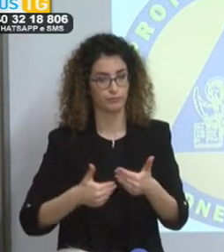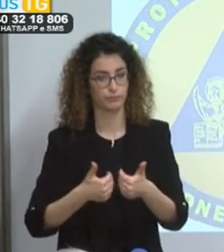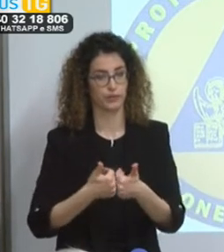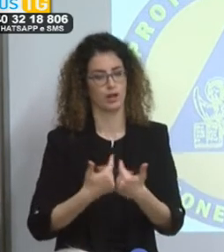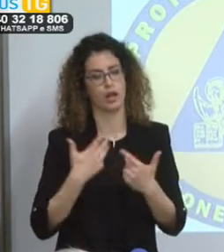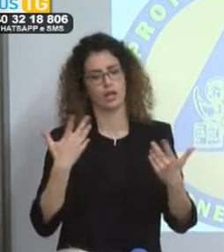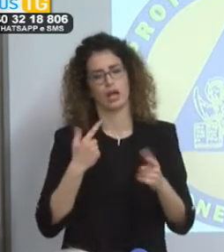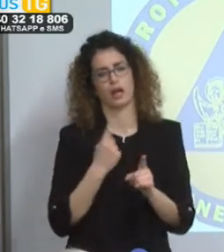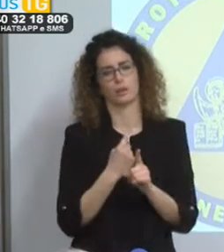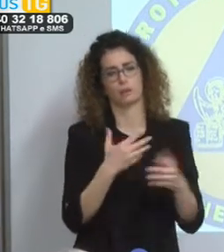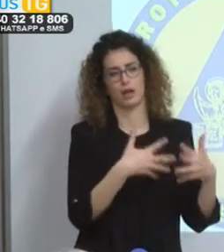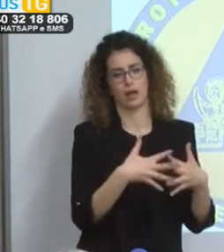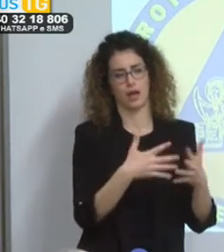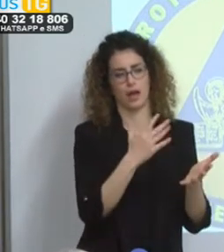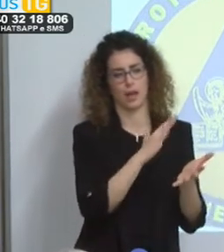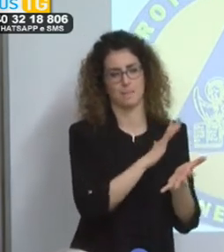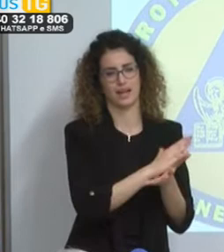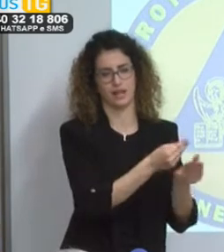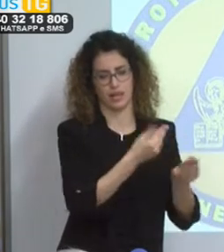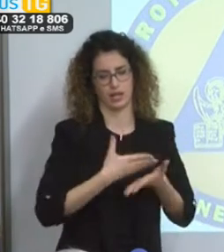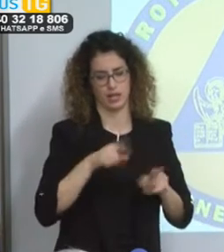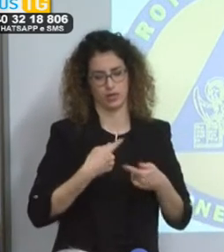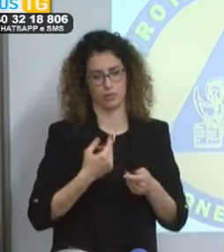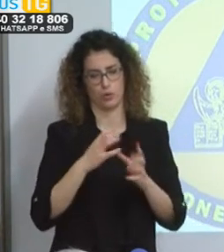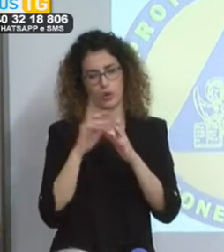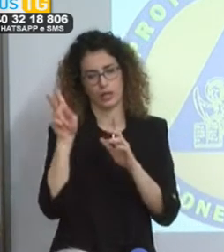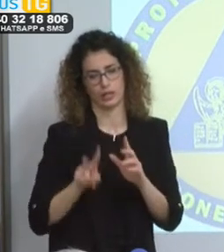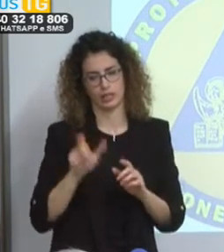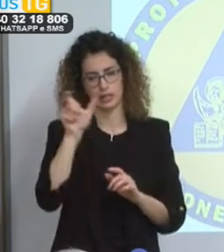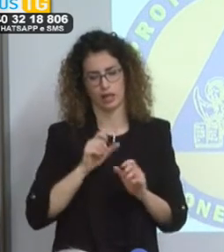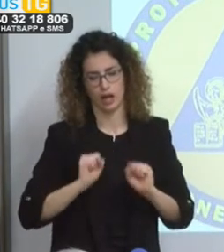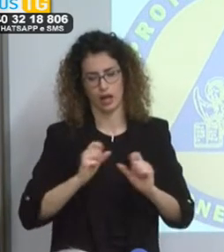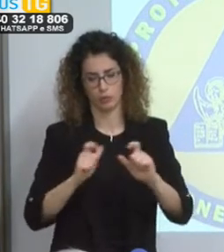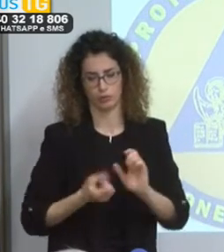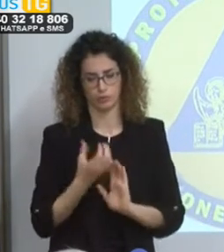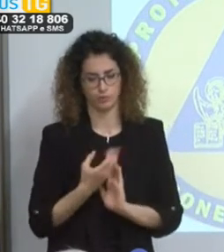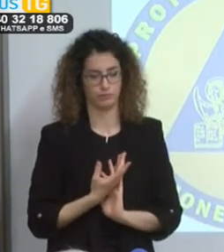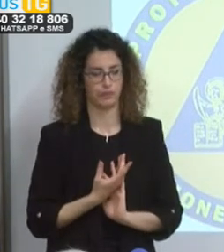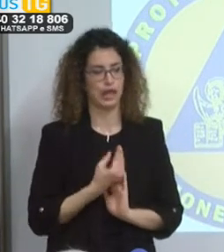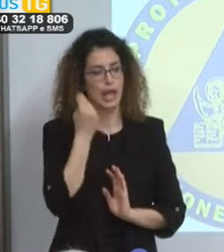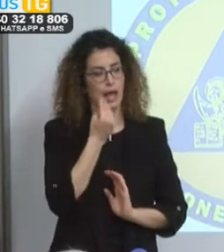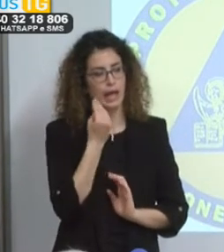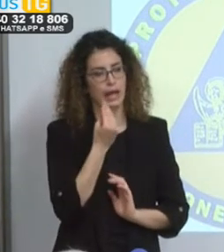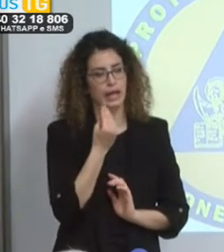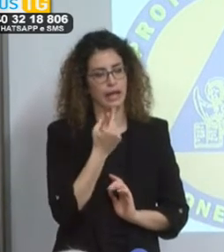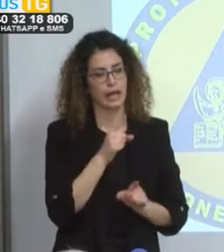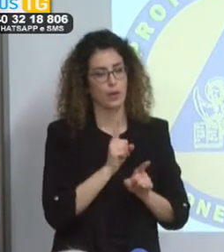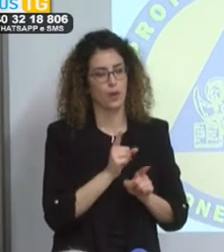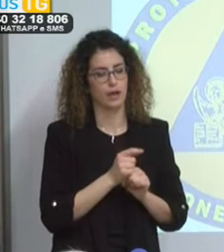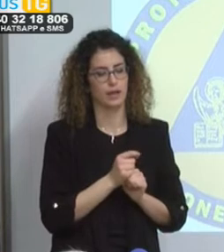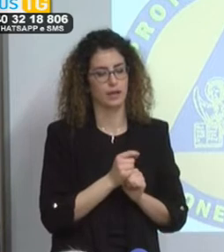brevetti che arrivano dagli Stati Uniti, lei non crede che ci voglia forse un impegno più preciso da parte del Veneto e anche poi del nostro